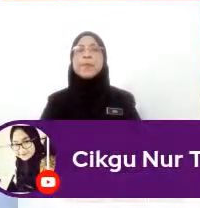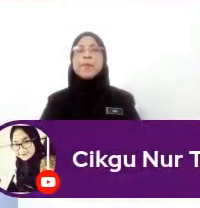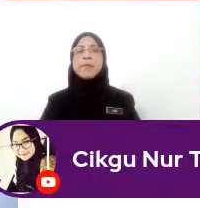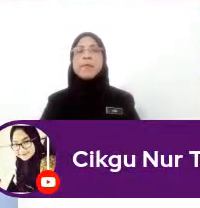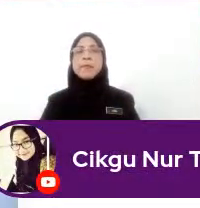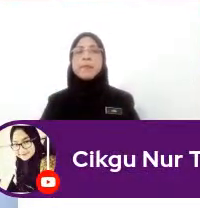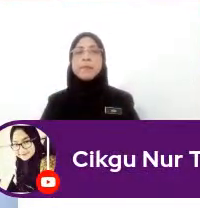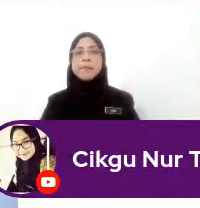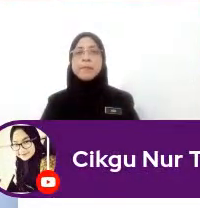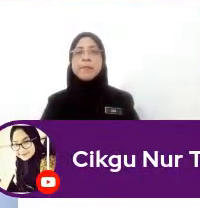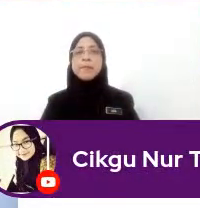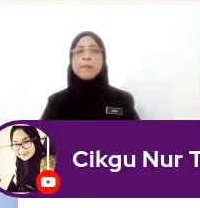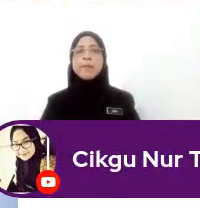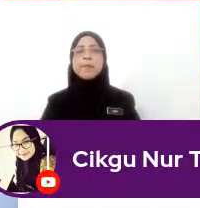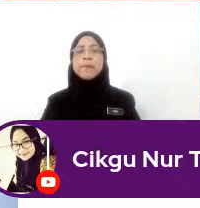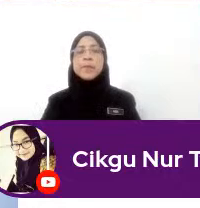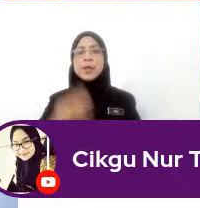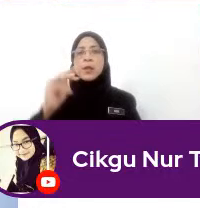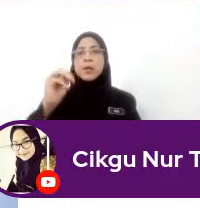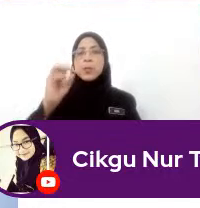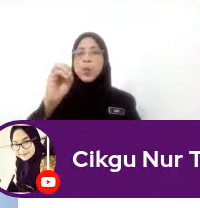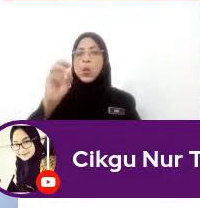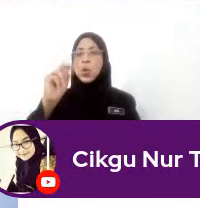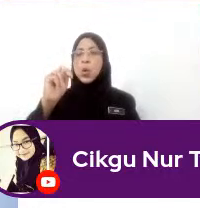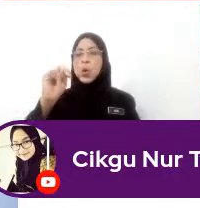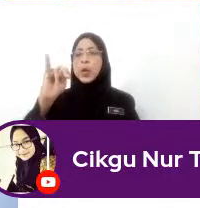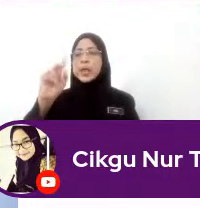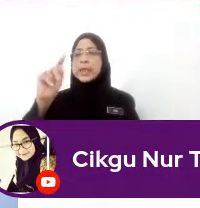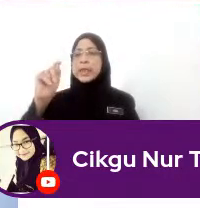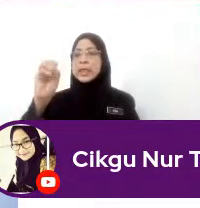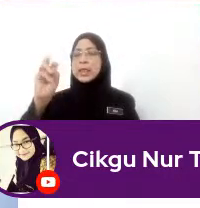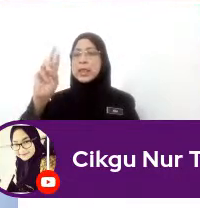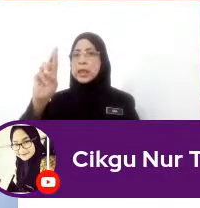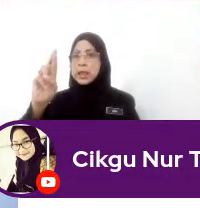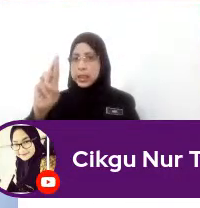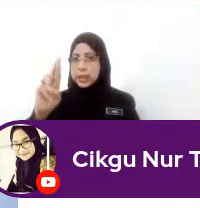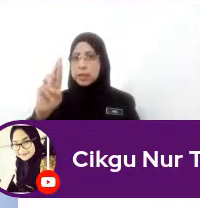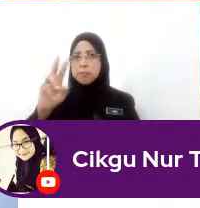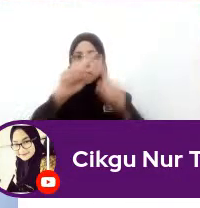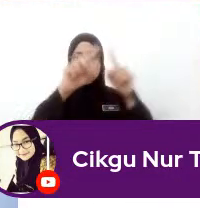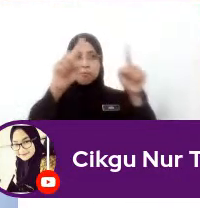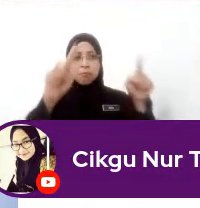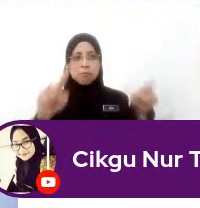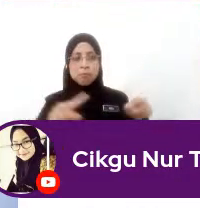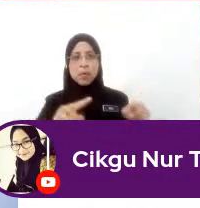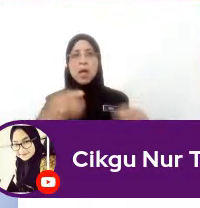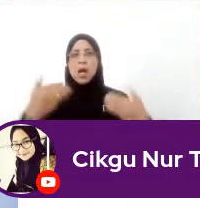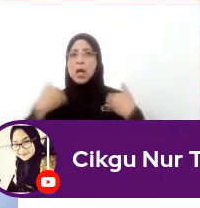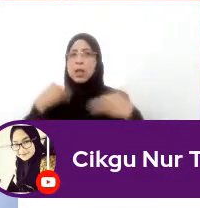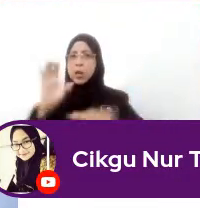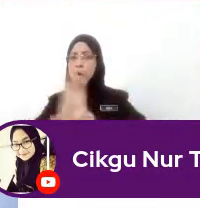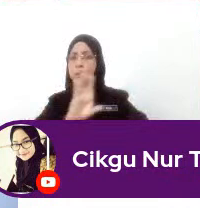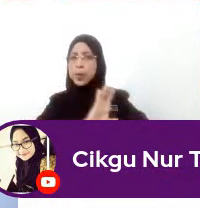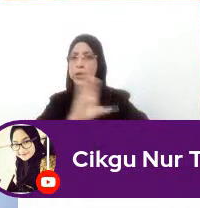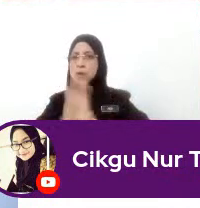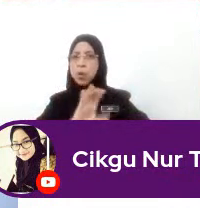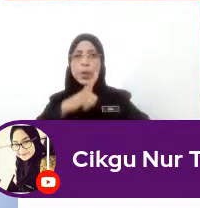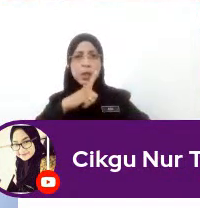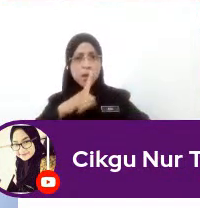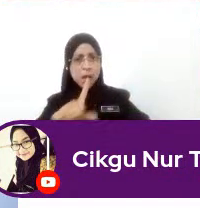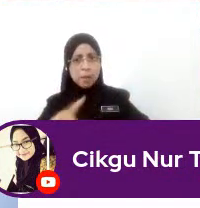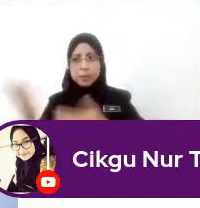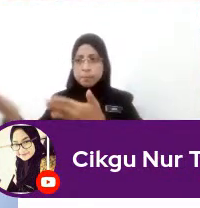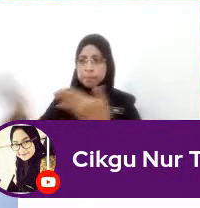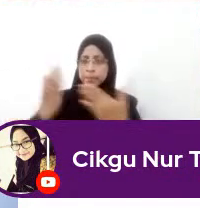kat rumah pun saya ambil monitor. Sebenarnya mana-mana sekolah ada banyak komputer-komputer lama yang rosak. Monitor tu kita boleh